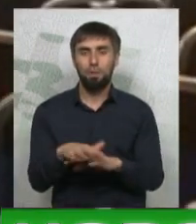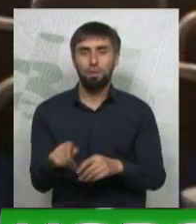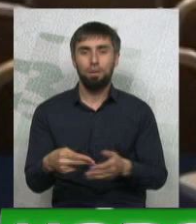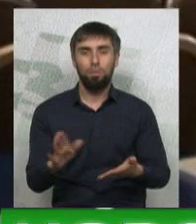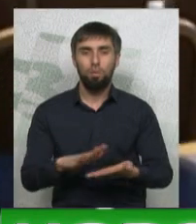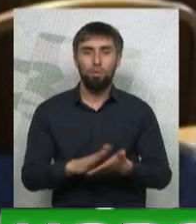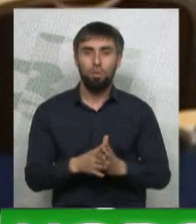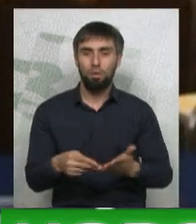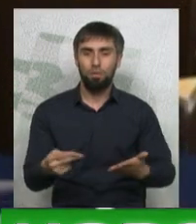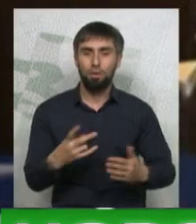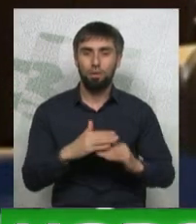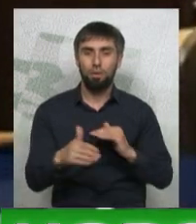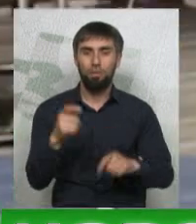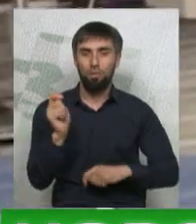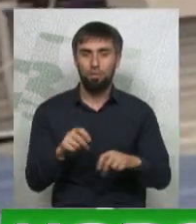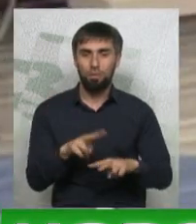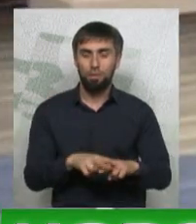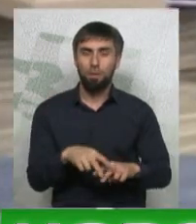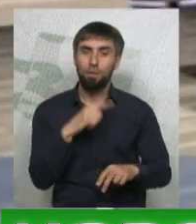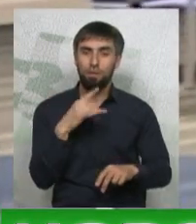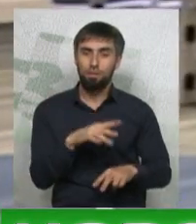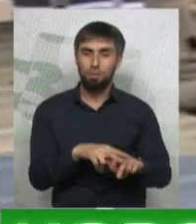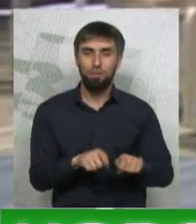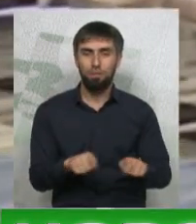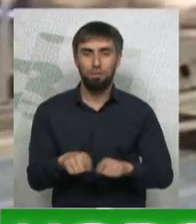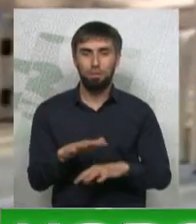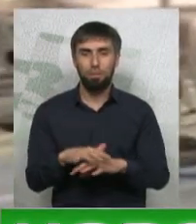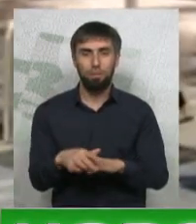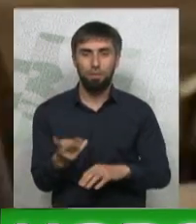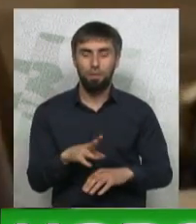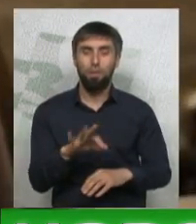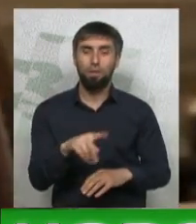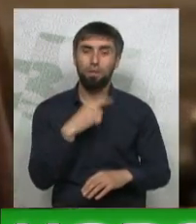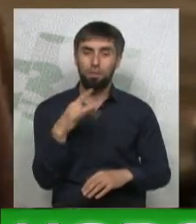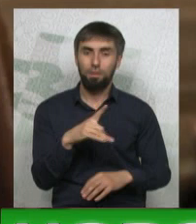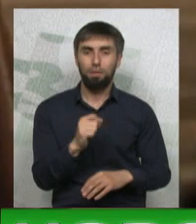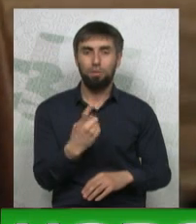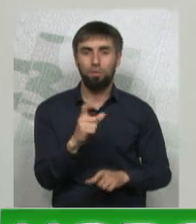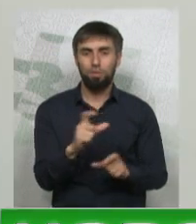подписание соглашений на площадках форума. От региона в мероприятии будут участвовать около 100